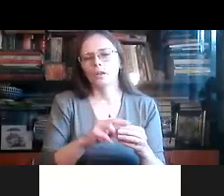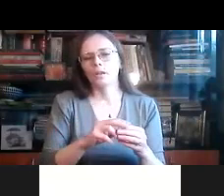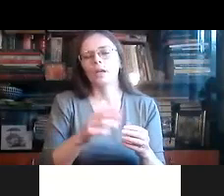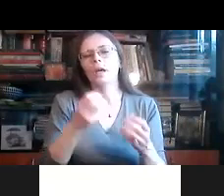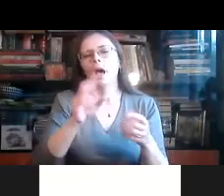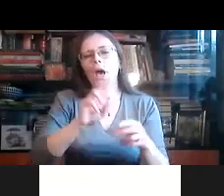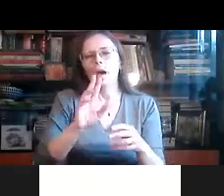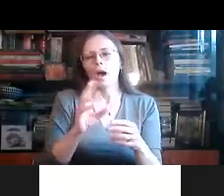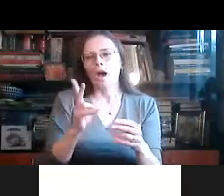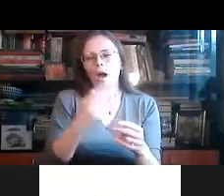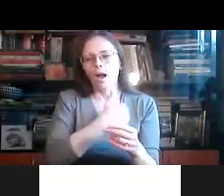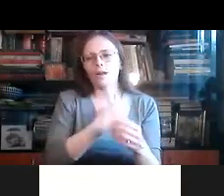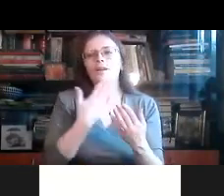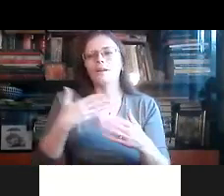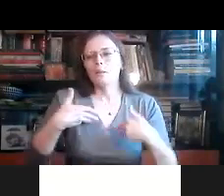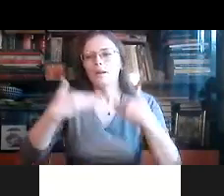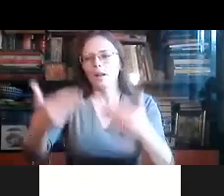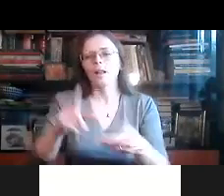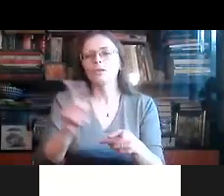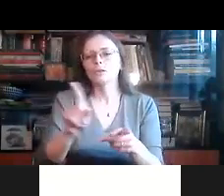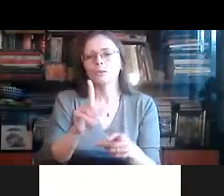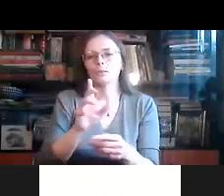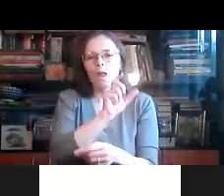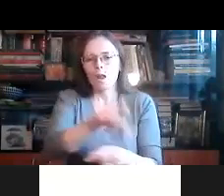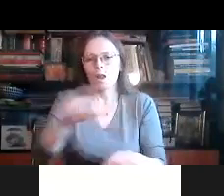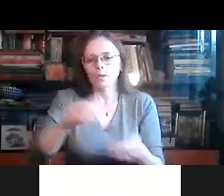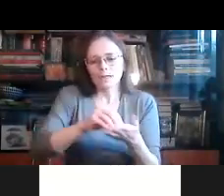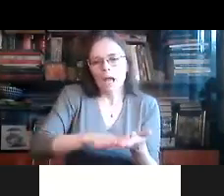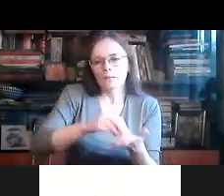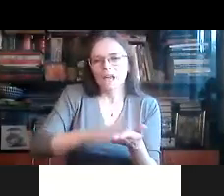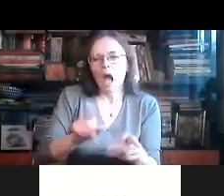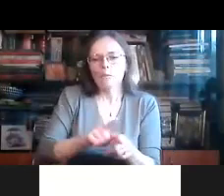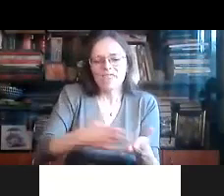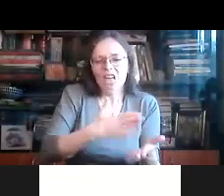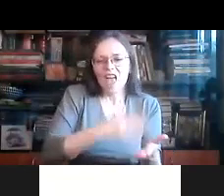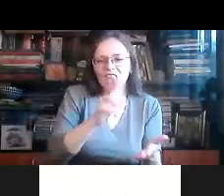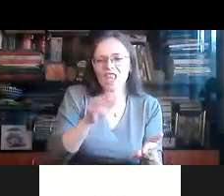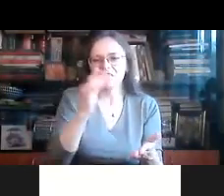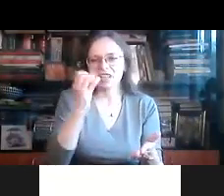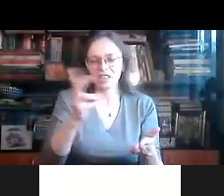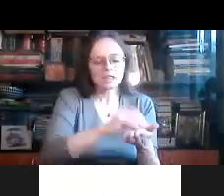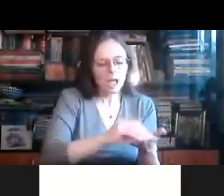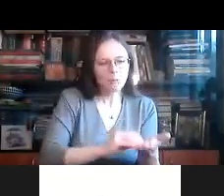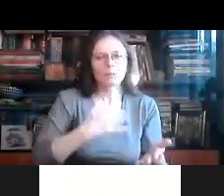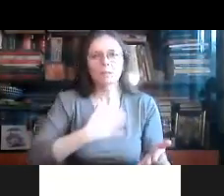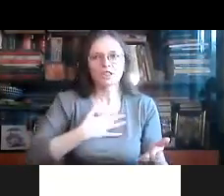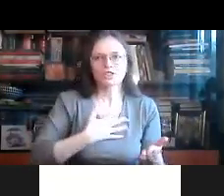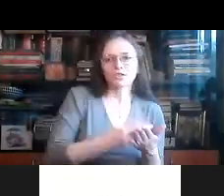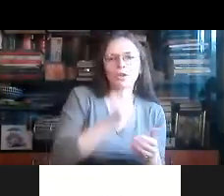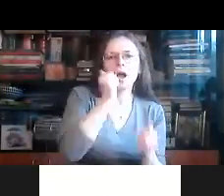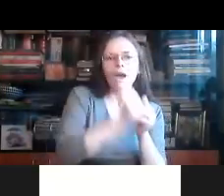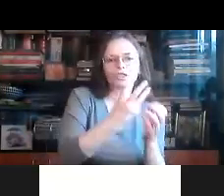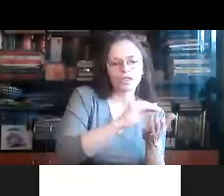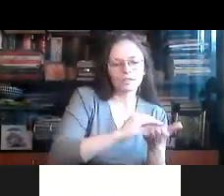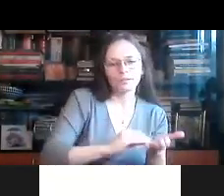просто какая-то бомба потом. Ну, и вообще в записке этих людей о том, как они живут, как они... Этих людей, это уточни кого?